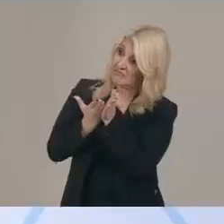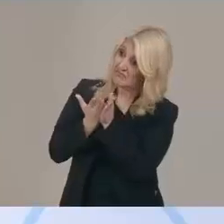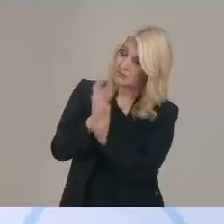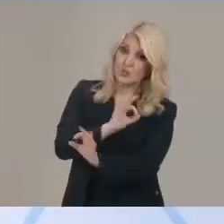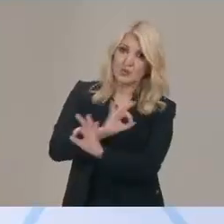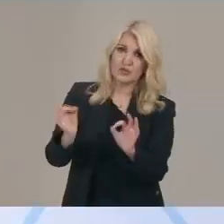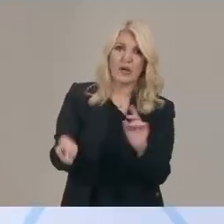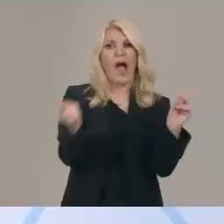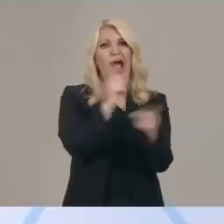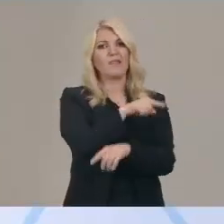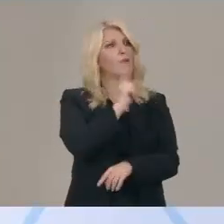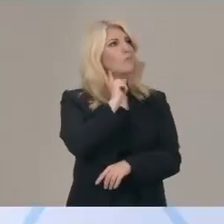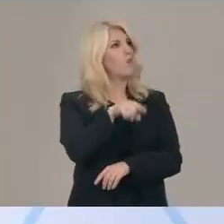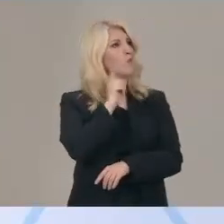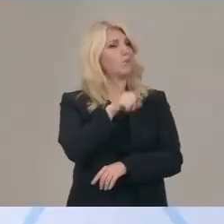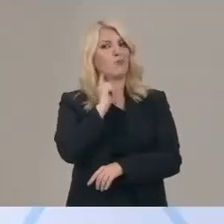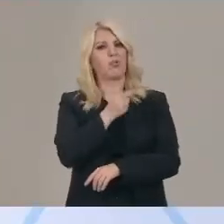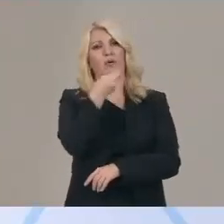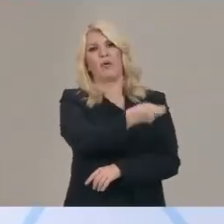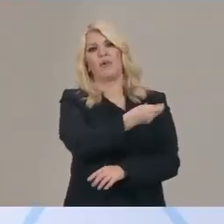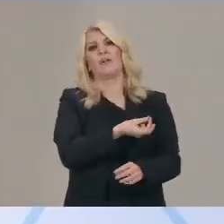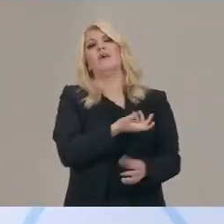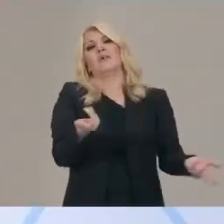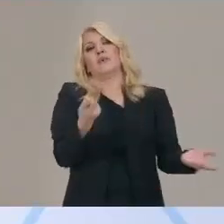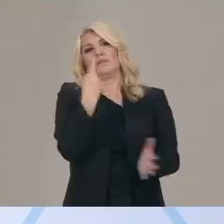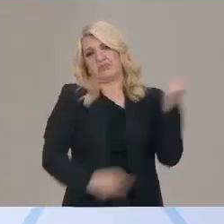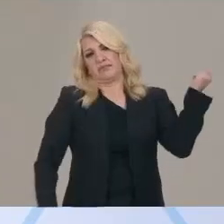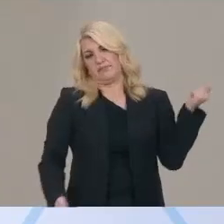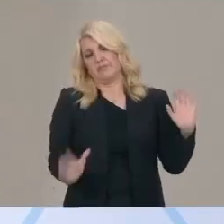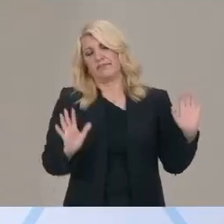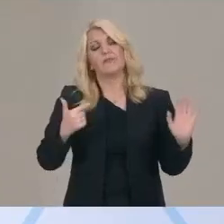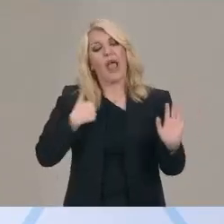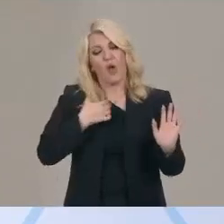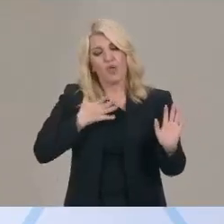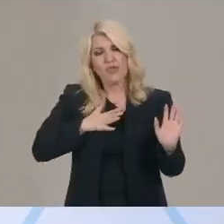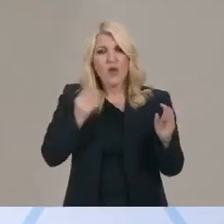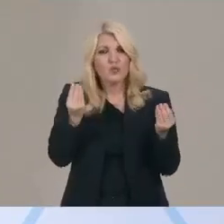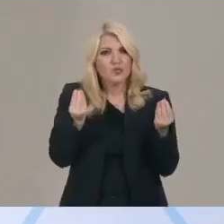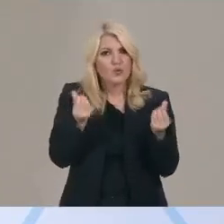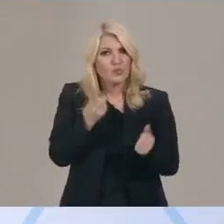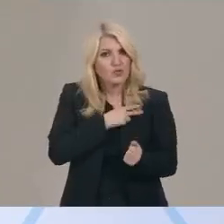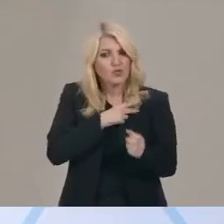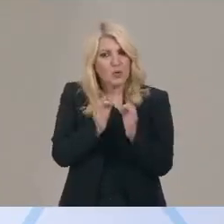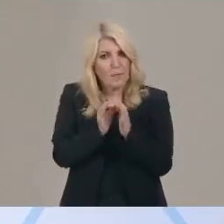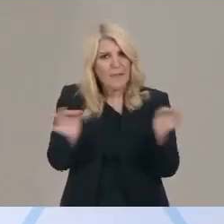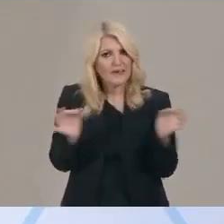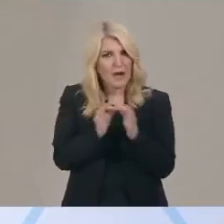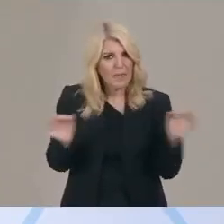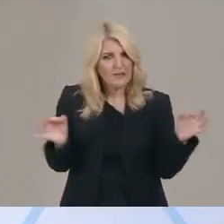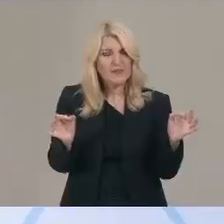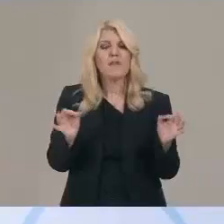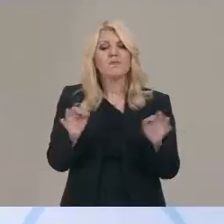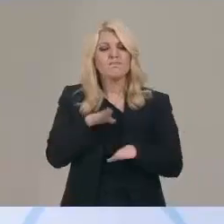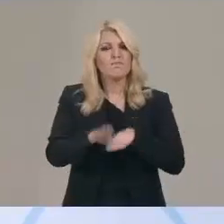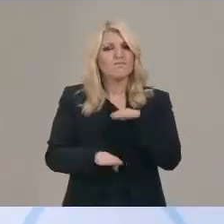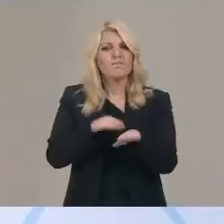πολίτες. Θέλουμε με τα βήματα που κάνουμε να υπάρχει ένα νέο κλίμα εμπιστοσύνης απέναντι